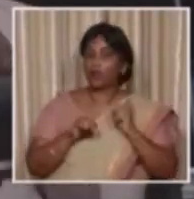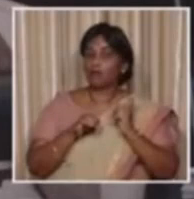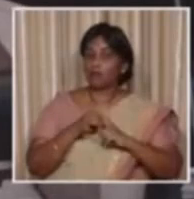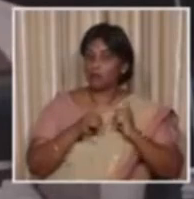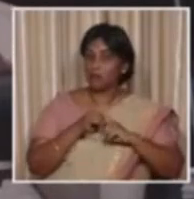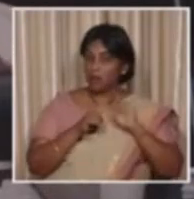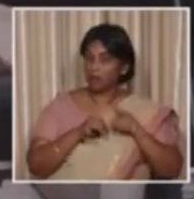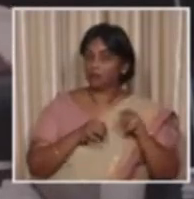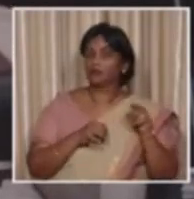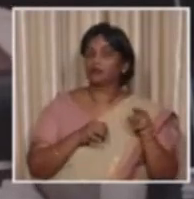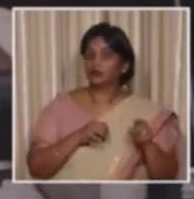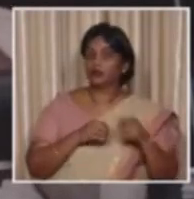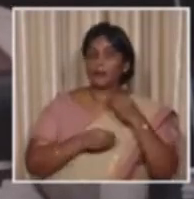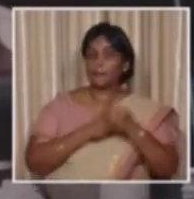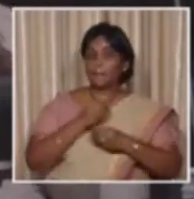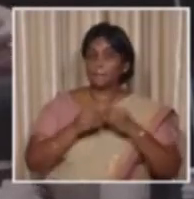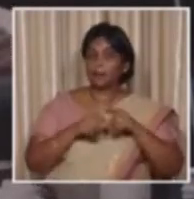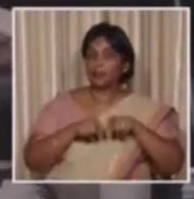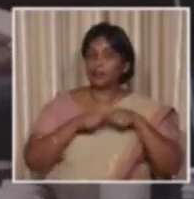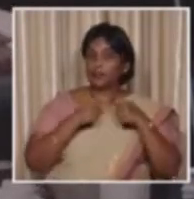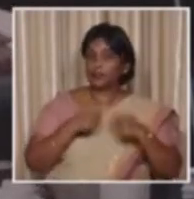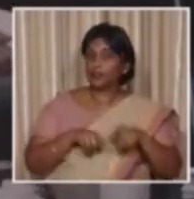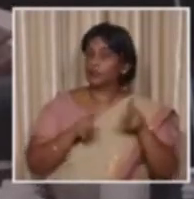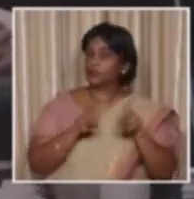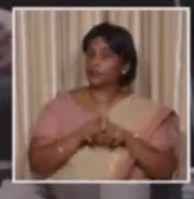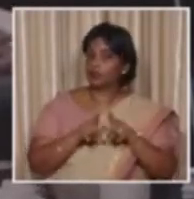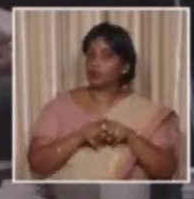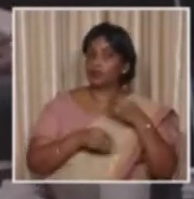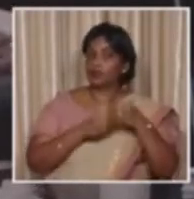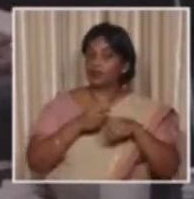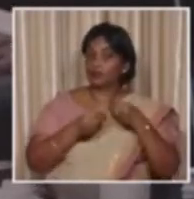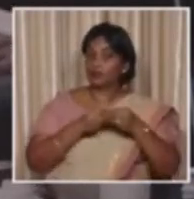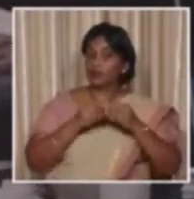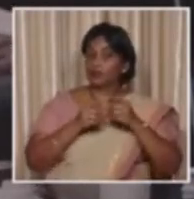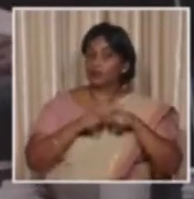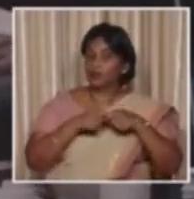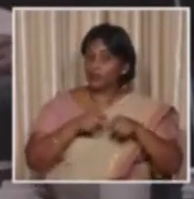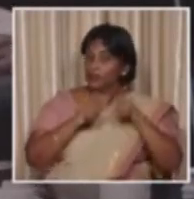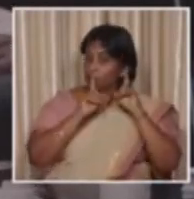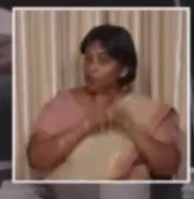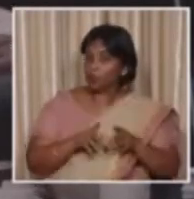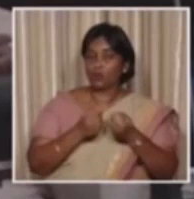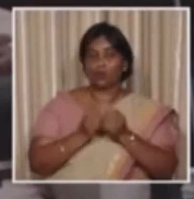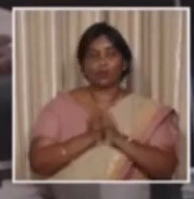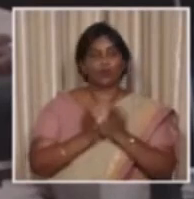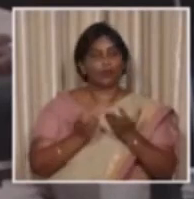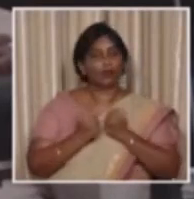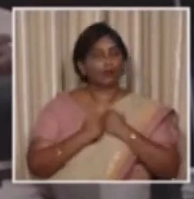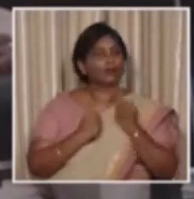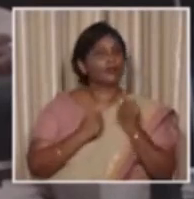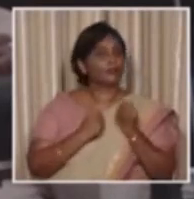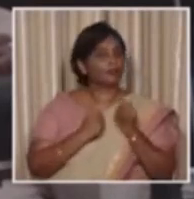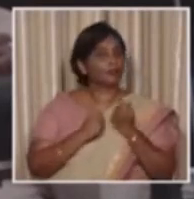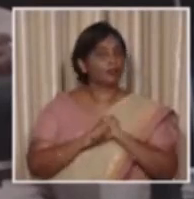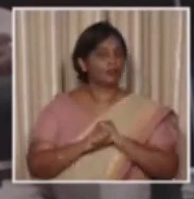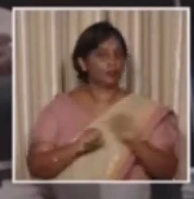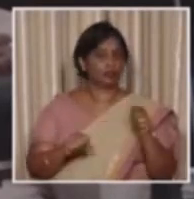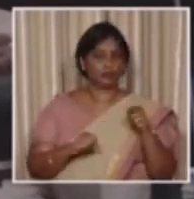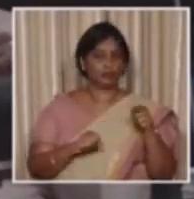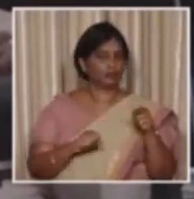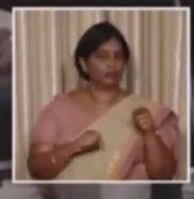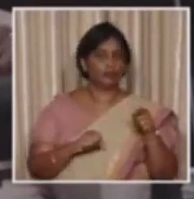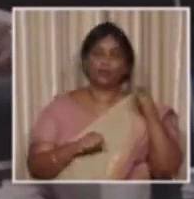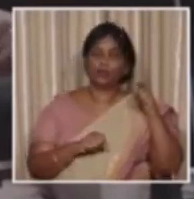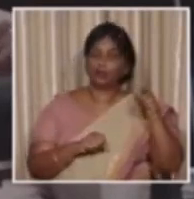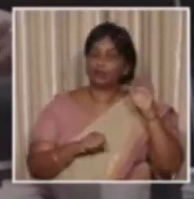அதே போன்று அரசாங்கத்தினால் வழங்கப்படுவதாக தெரிவிக்கப்பட்ட 10,000 ரூபாய் கொடுப்பனவும் கூட பொலனறுவை மாவட்டத்தின் பெரும்பாலானோருக்கு கிடைக்கப்பெறவில்லை.